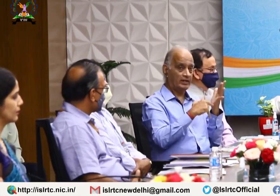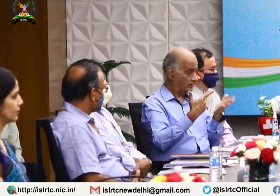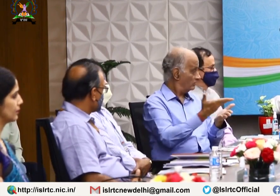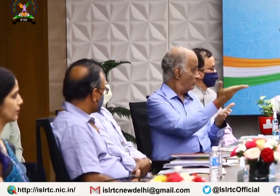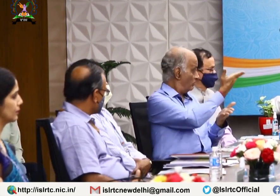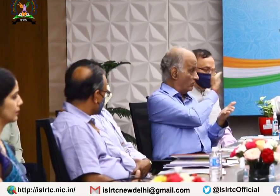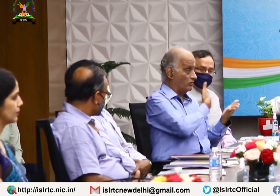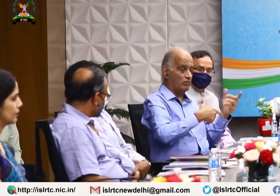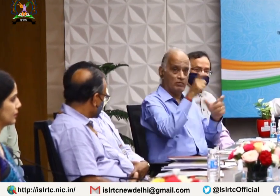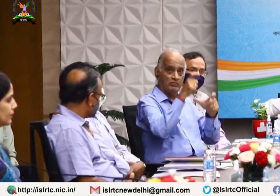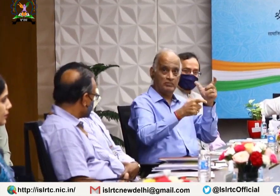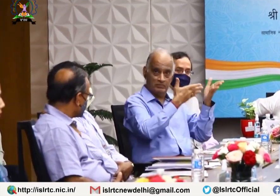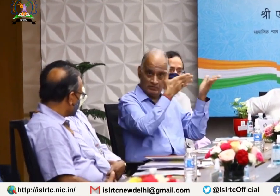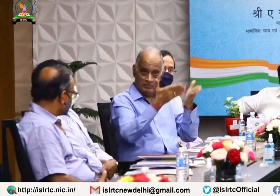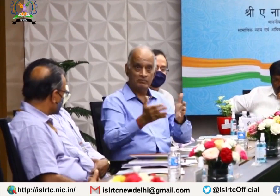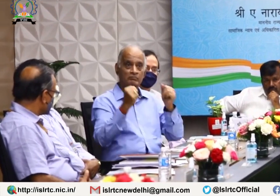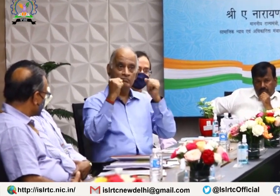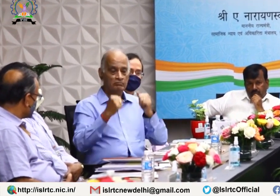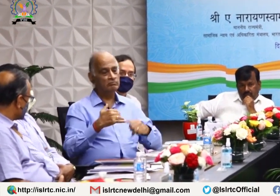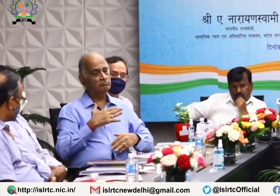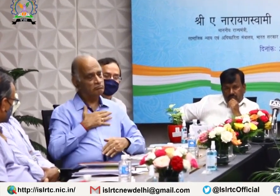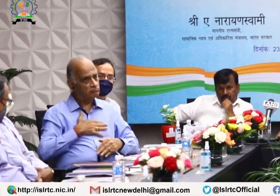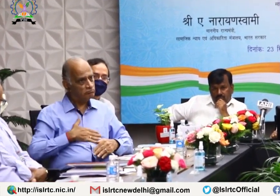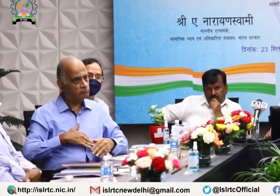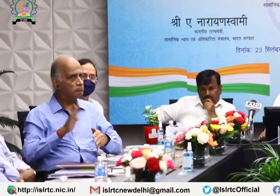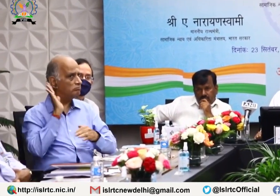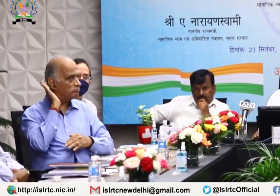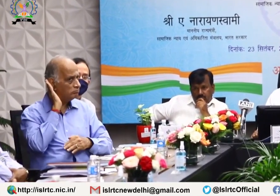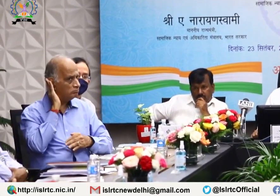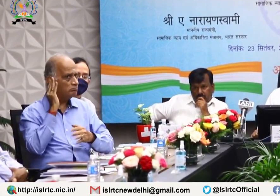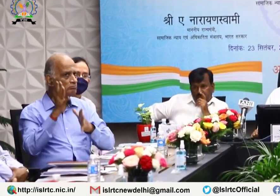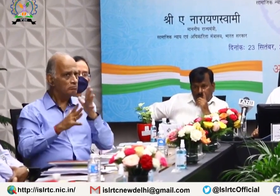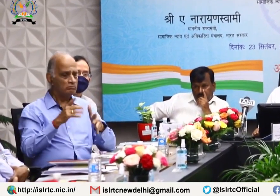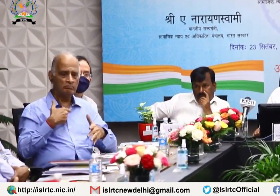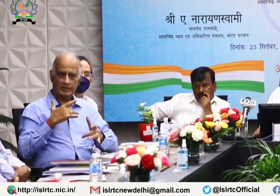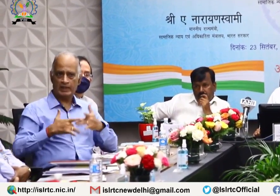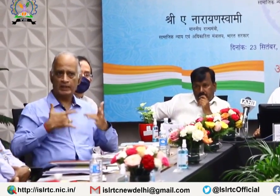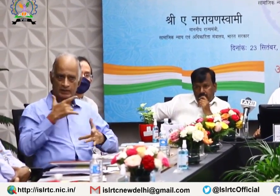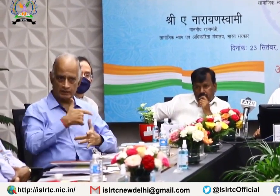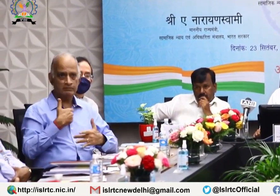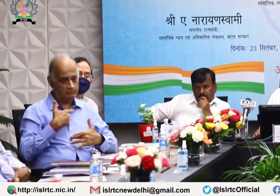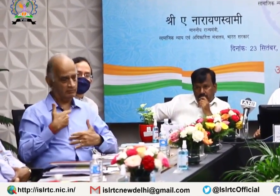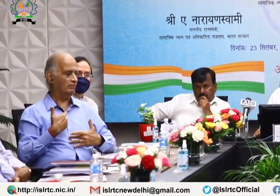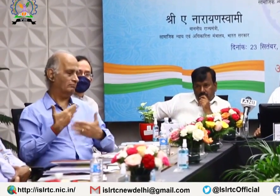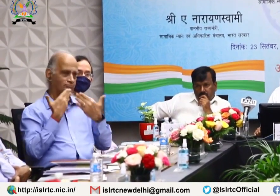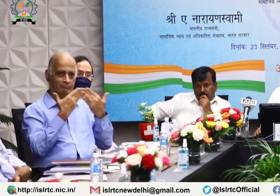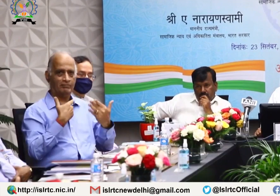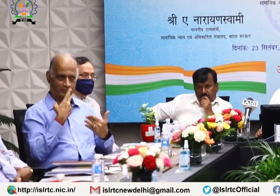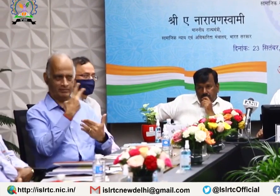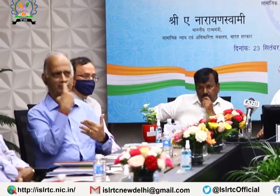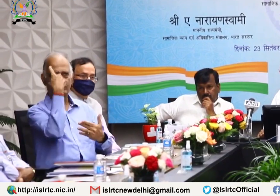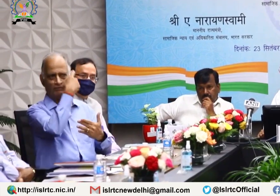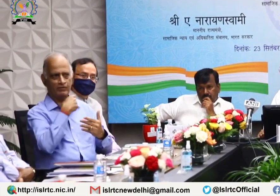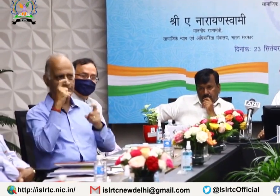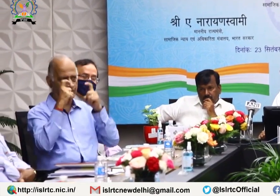भी जो यहाँ पर आज हमारे साथ में एंड सेक्रेटरी मैडम को भी हमारे साथ में है और हमें सांकेतिक भाषा में हमें सुन रहे